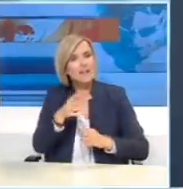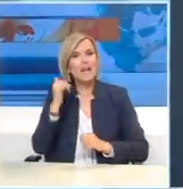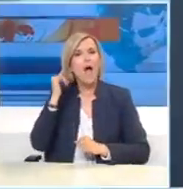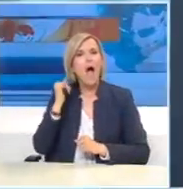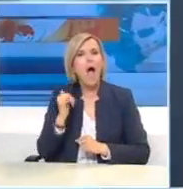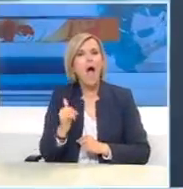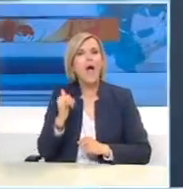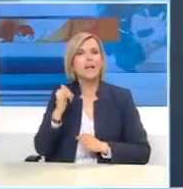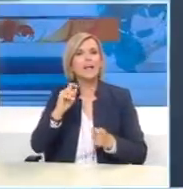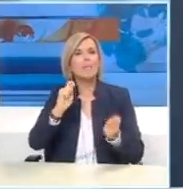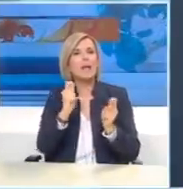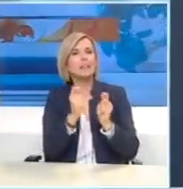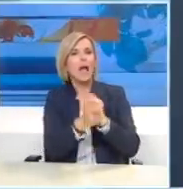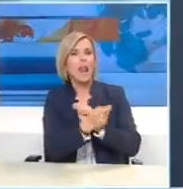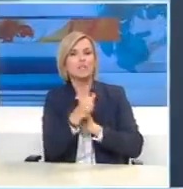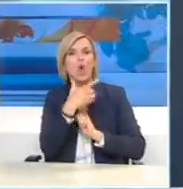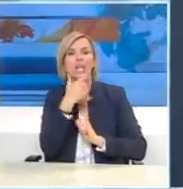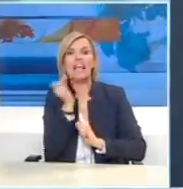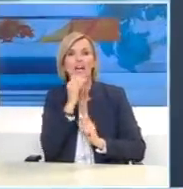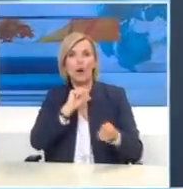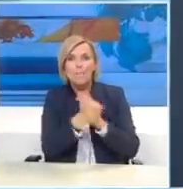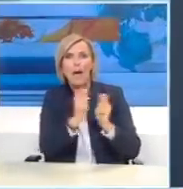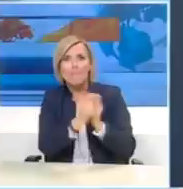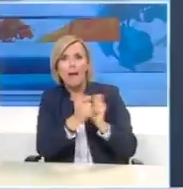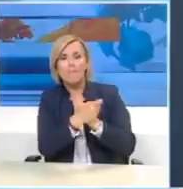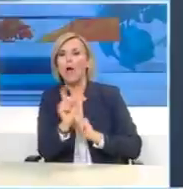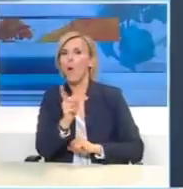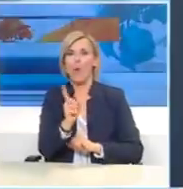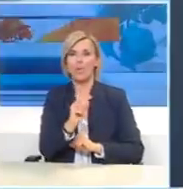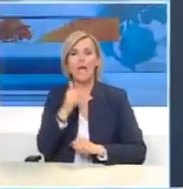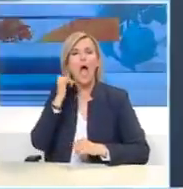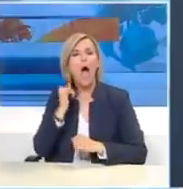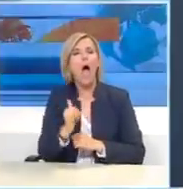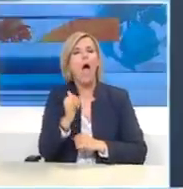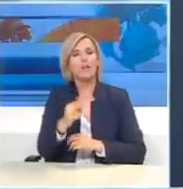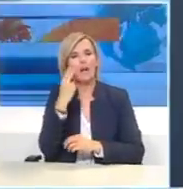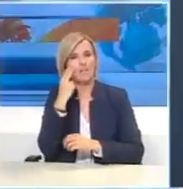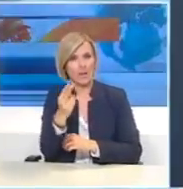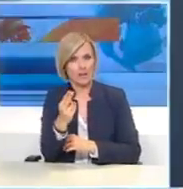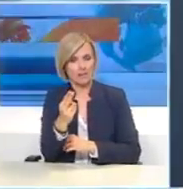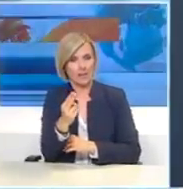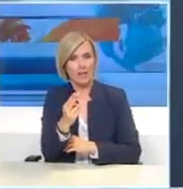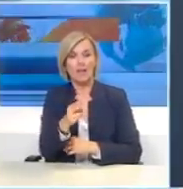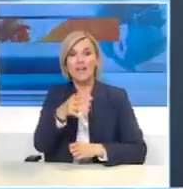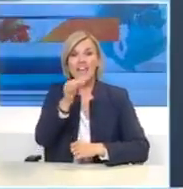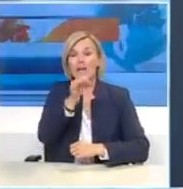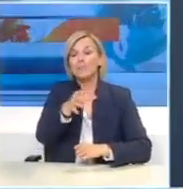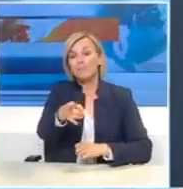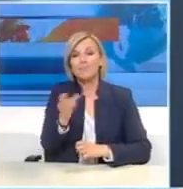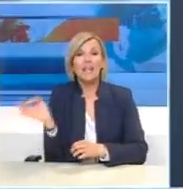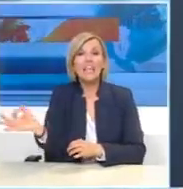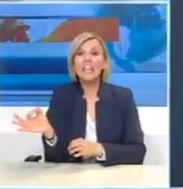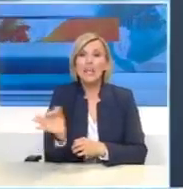ρυθμό δημιουργίας μεταλλάξεων, τουλάχιστον σε σχέση με τη γρήπη. Ακόμα και τα πιο διαφορετικά στελέχη μεταξύ τους έχουν περίπου